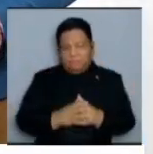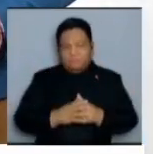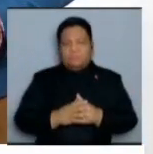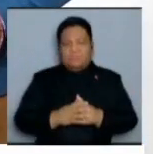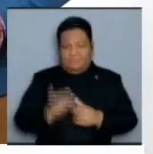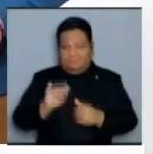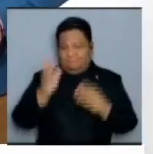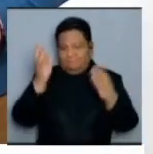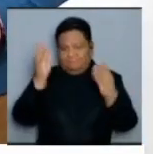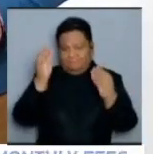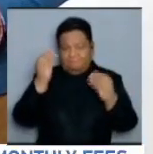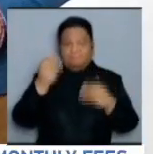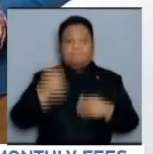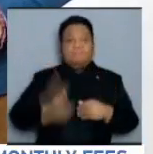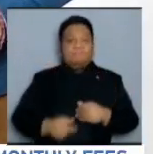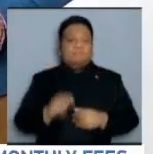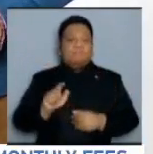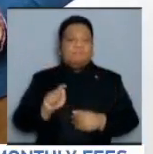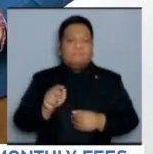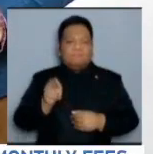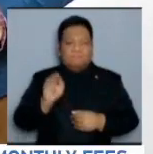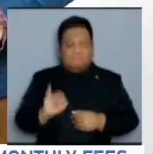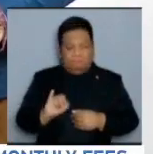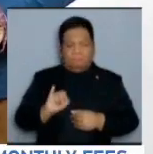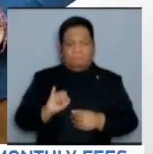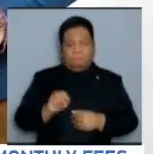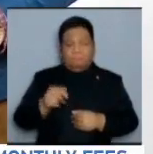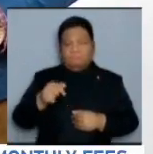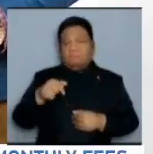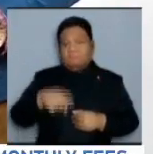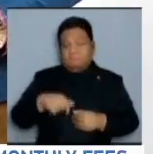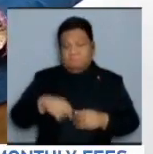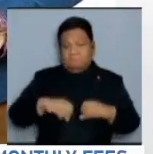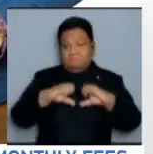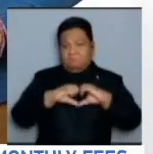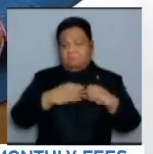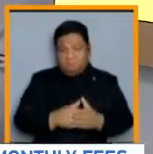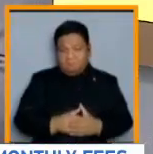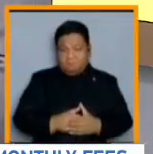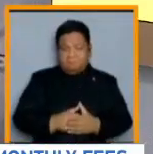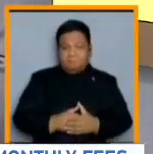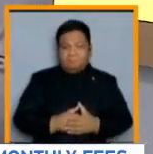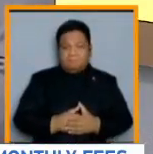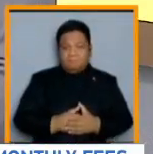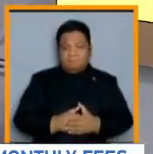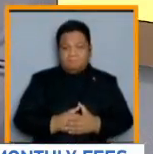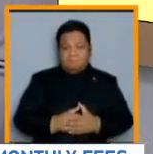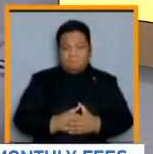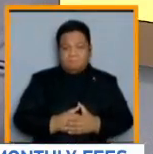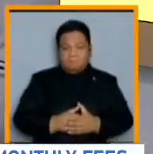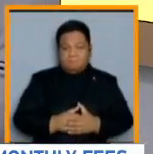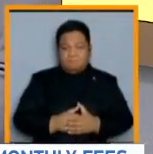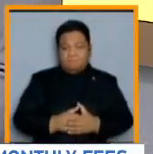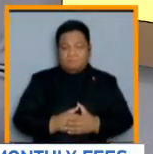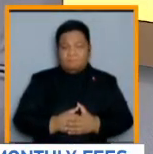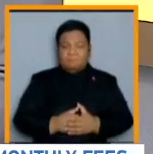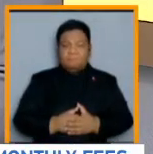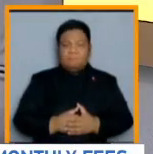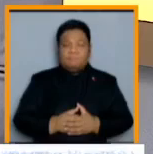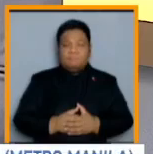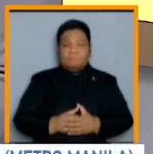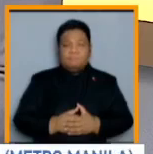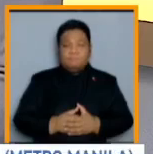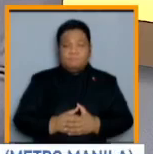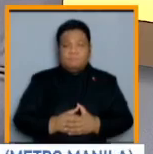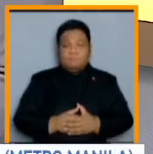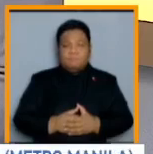para sigurado. Ito ang GMA Weather, serbisyong totoo ng GMA News. Nagsagawa ng preemptive evacuation sa ilang lugar